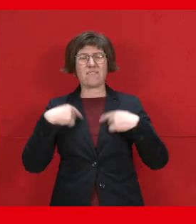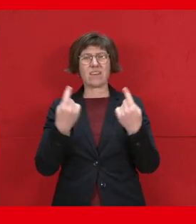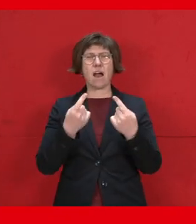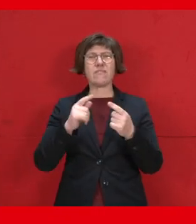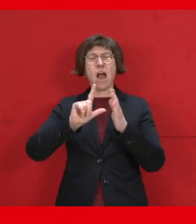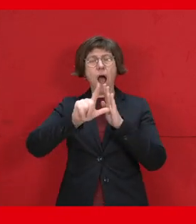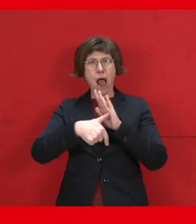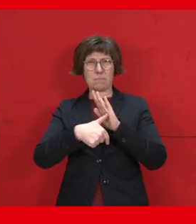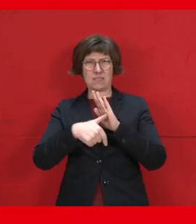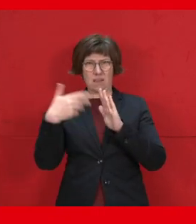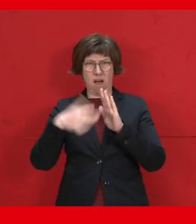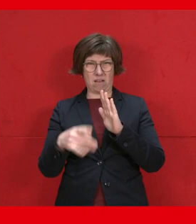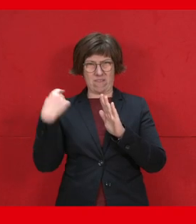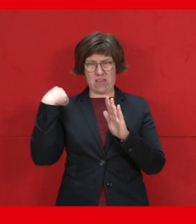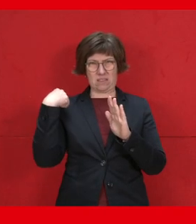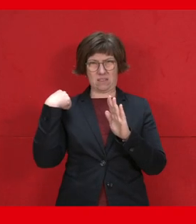einem halben Jahr